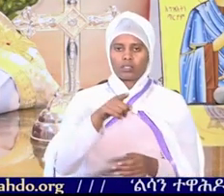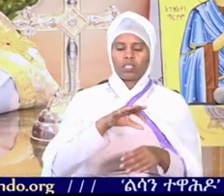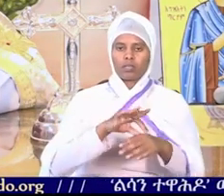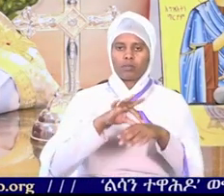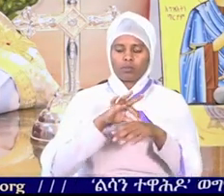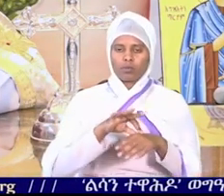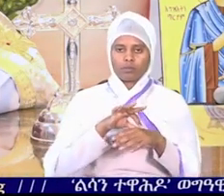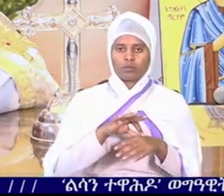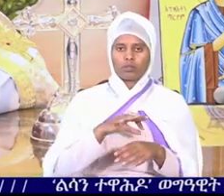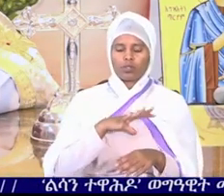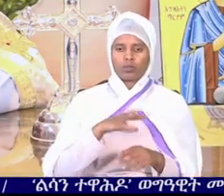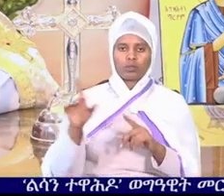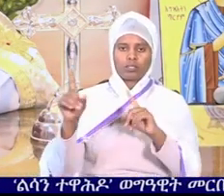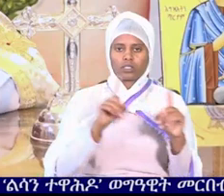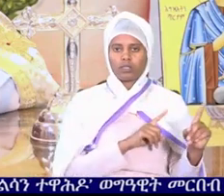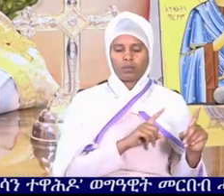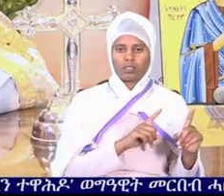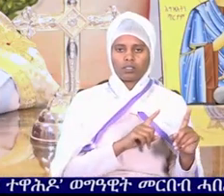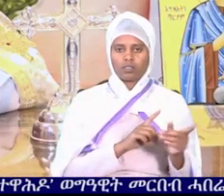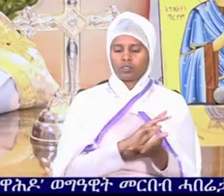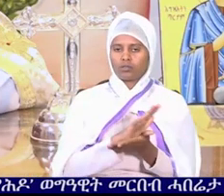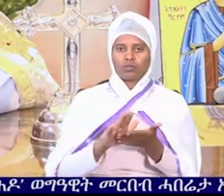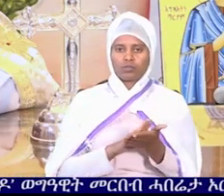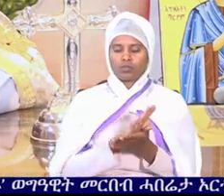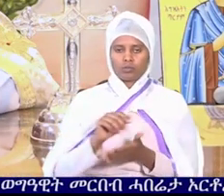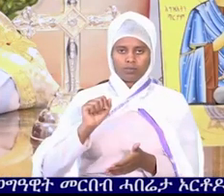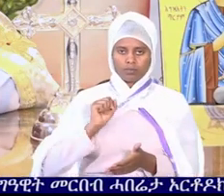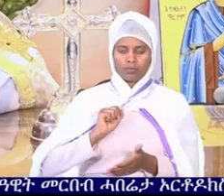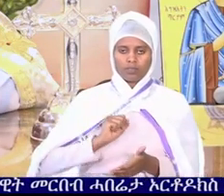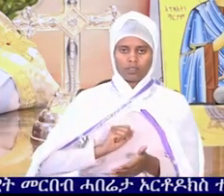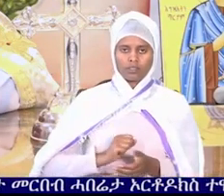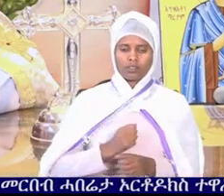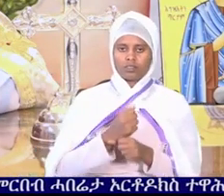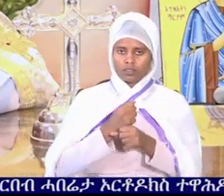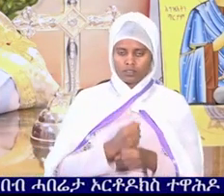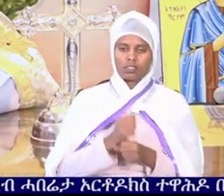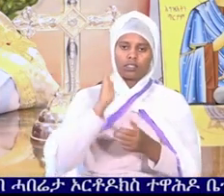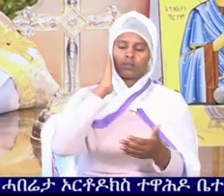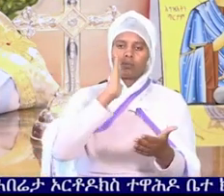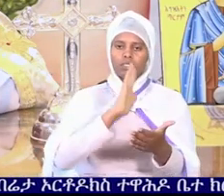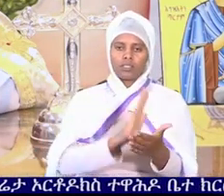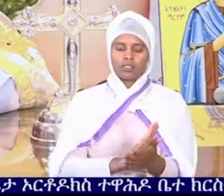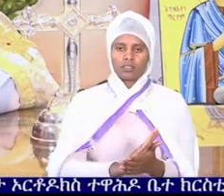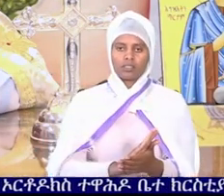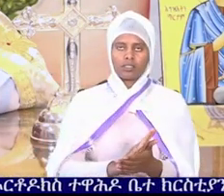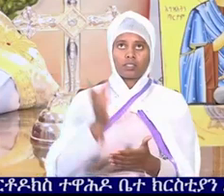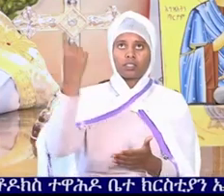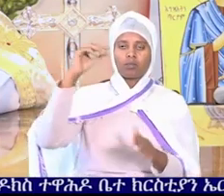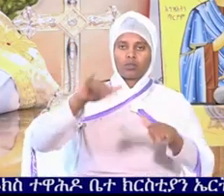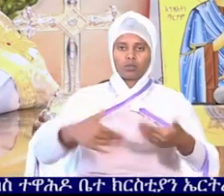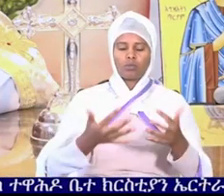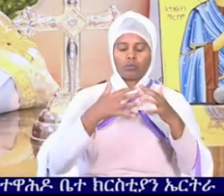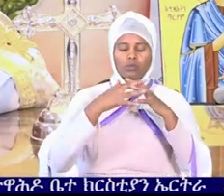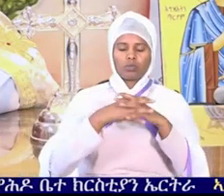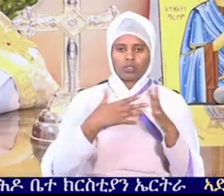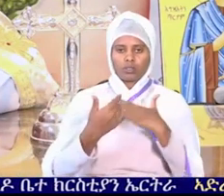نخلهم بزي حمام ستقعو قناتنا فسهم تعقستن صنعاتن محرتن